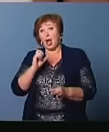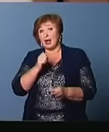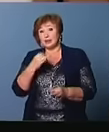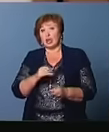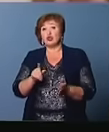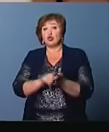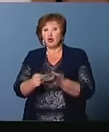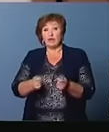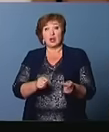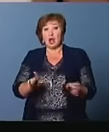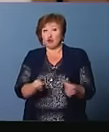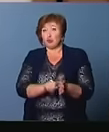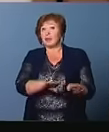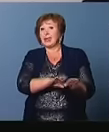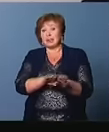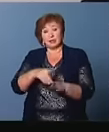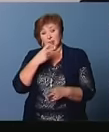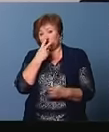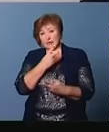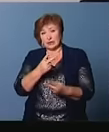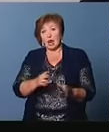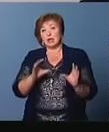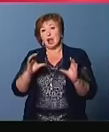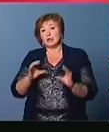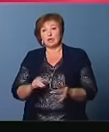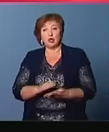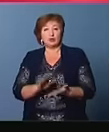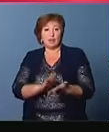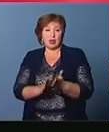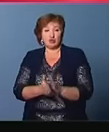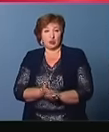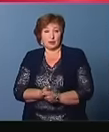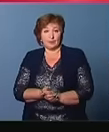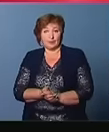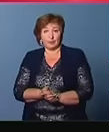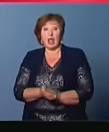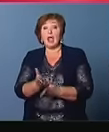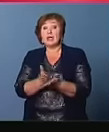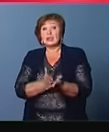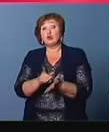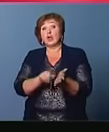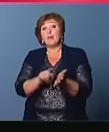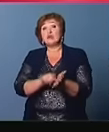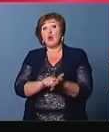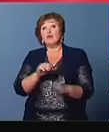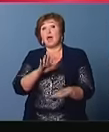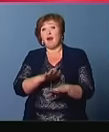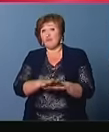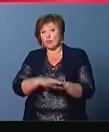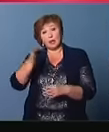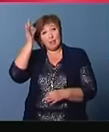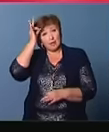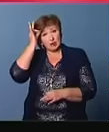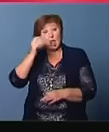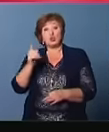должны быть едины, невзирая на их статус и заслуги. Сотрудники пенсионного фонда напоминают, прием заявлений